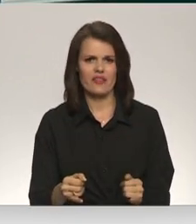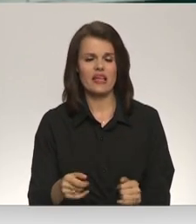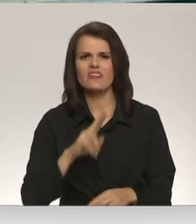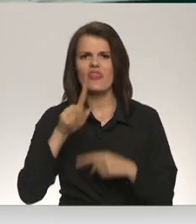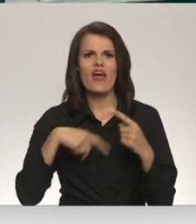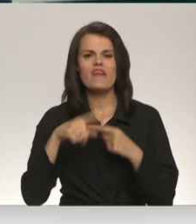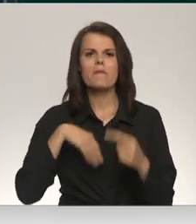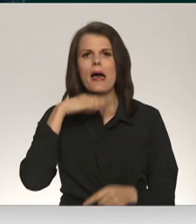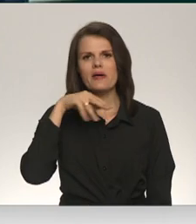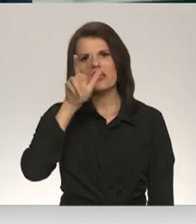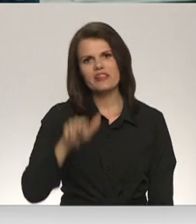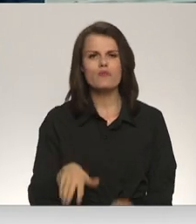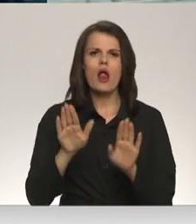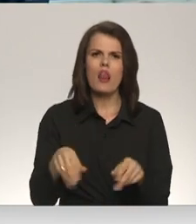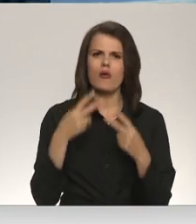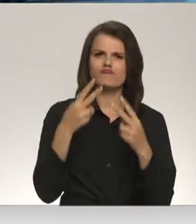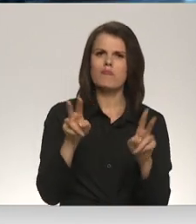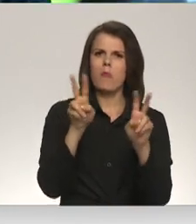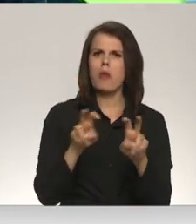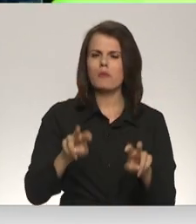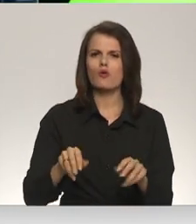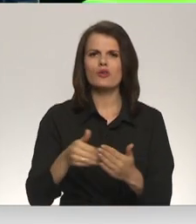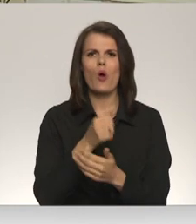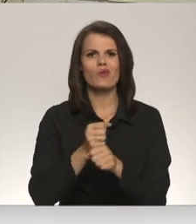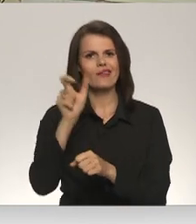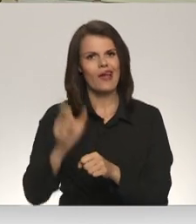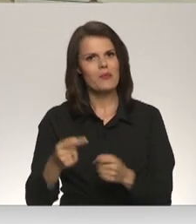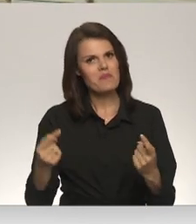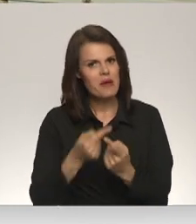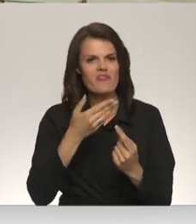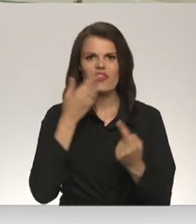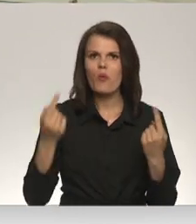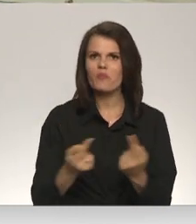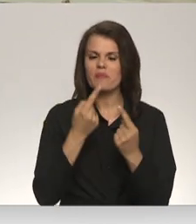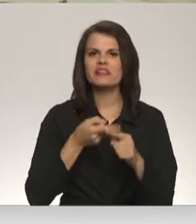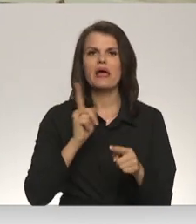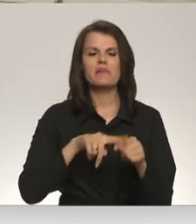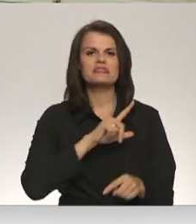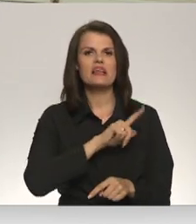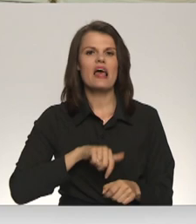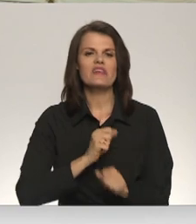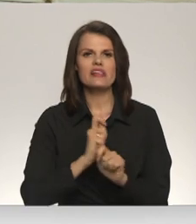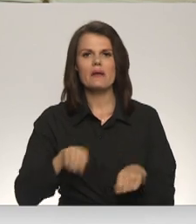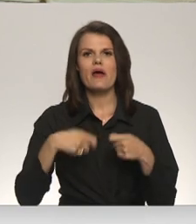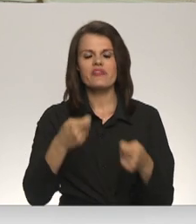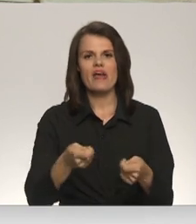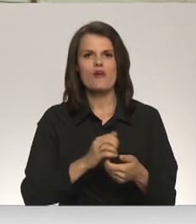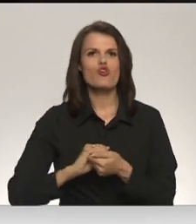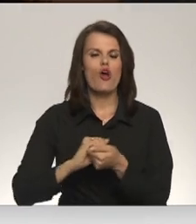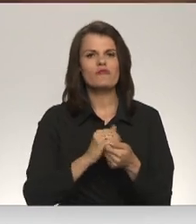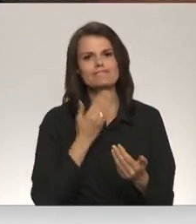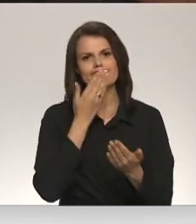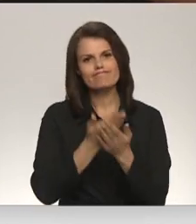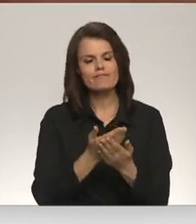Nevienmēr pietiek ar 3 mēnešiem, lai pārliecinātos par jaunā darbinieka piemērotību. Tāpēc Latvijas darba devēja konfederācija rosinājusi sniegt